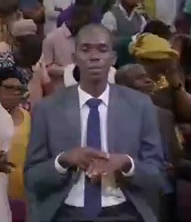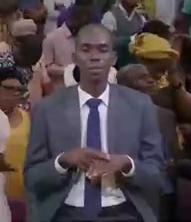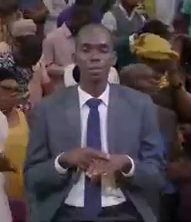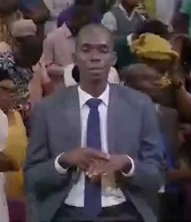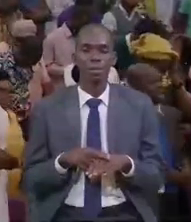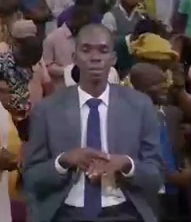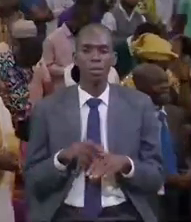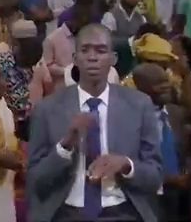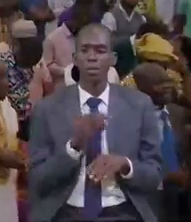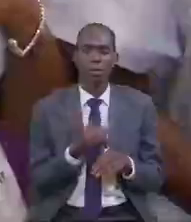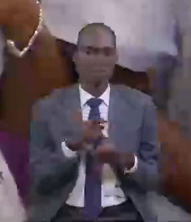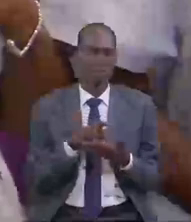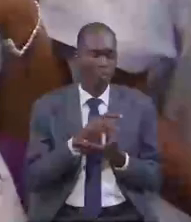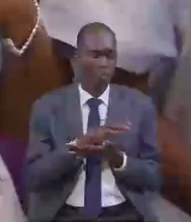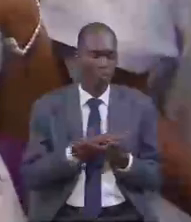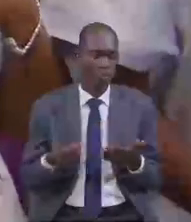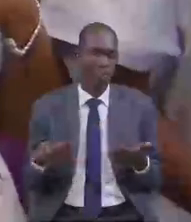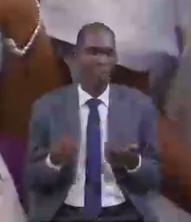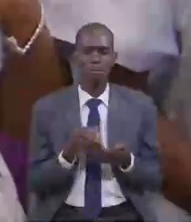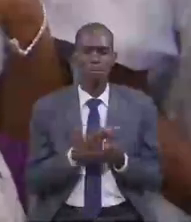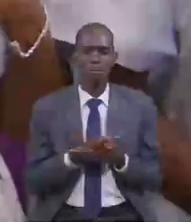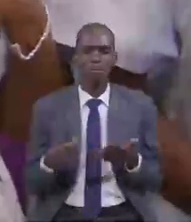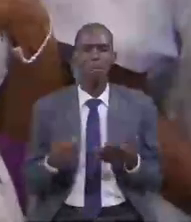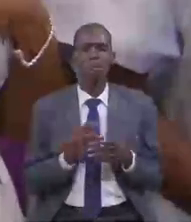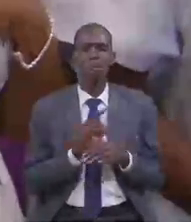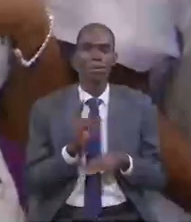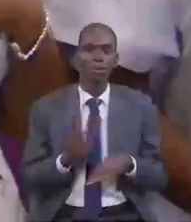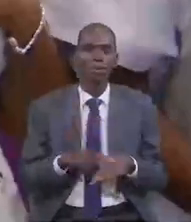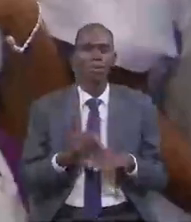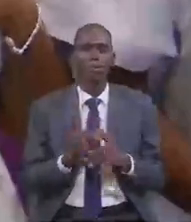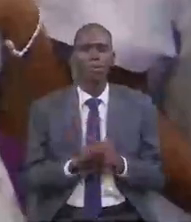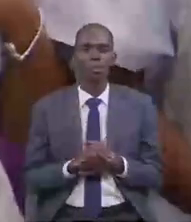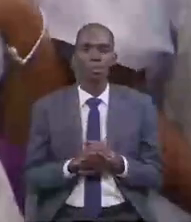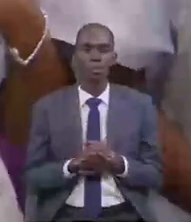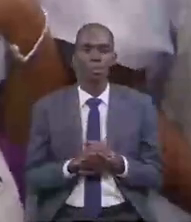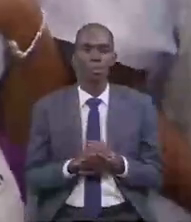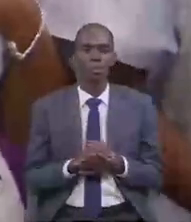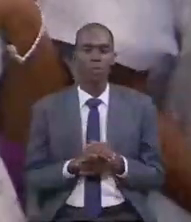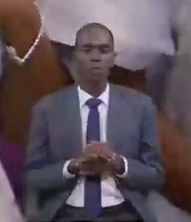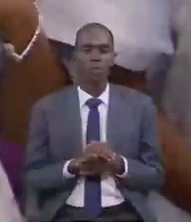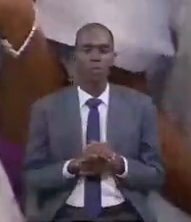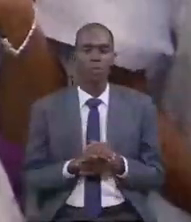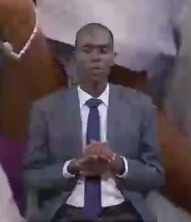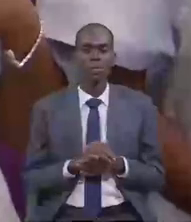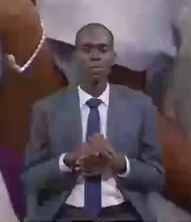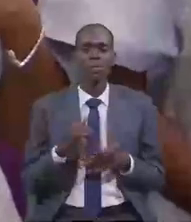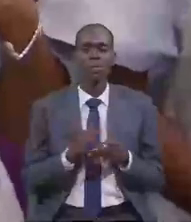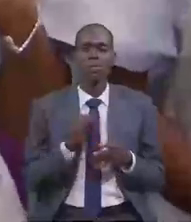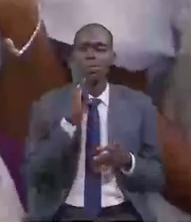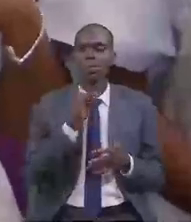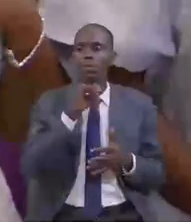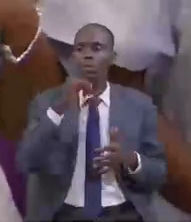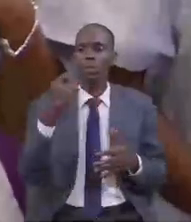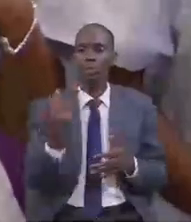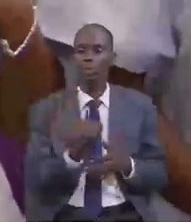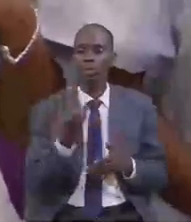une nature purifiée. Parler au Seigneur, ce n'est pas la sanctification